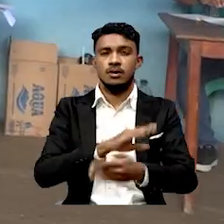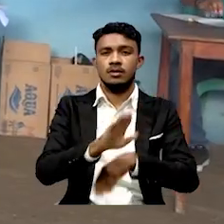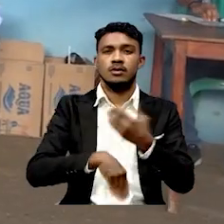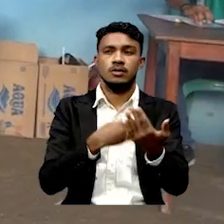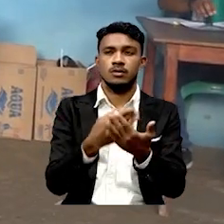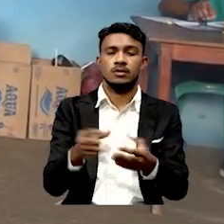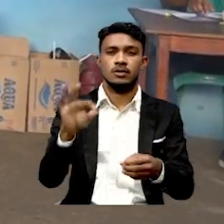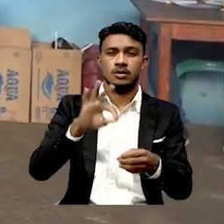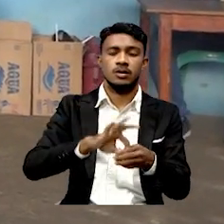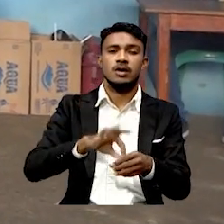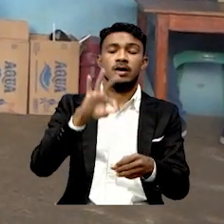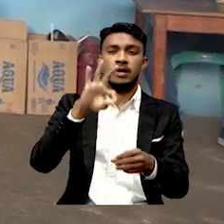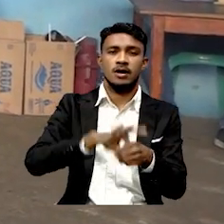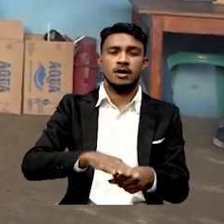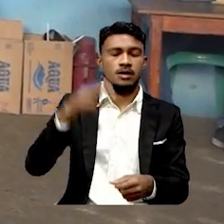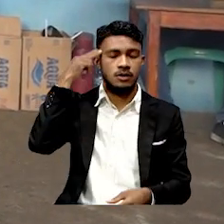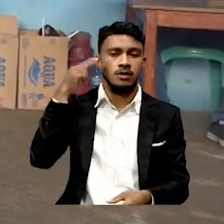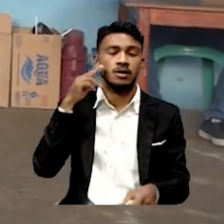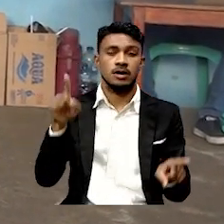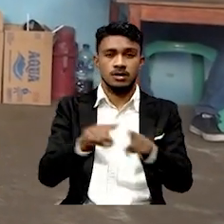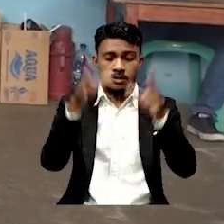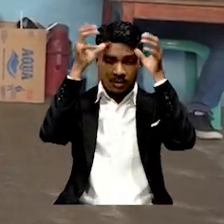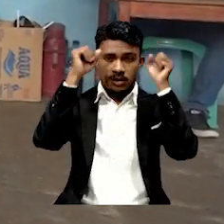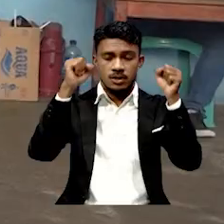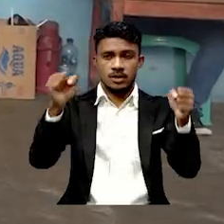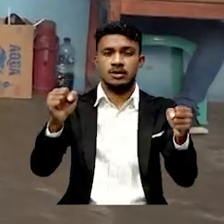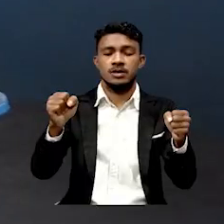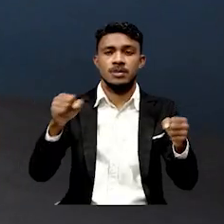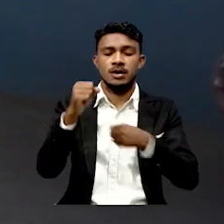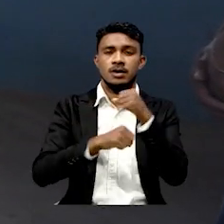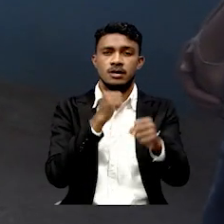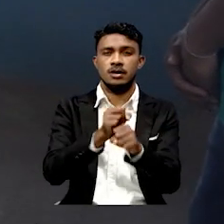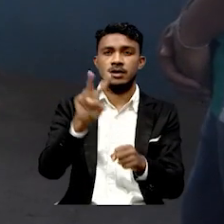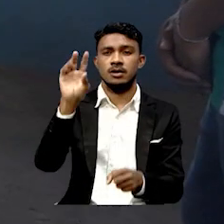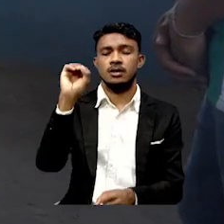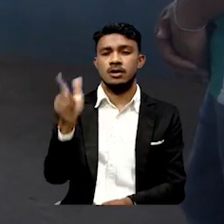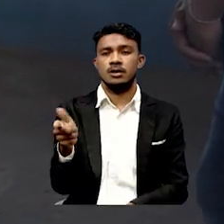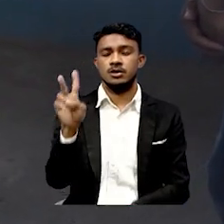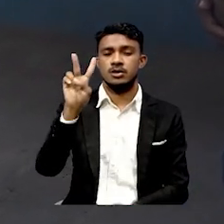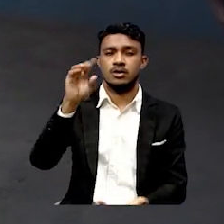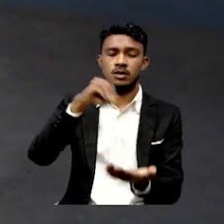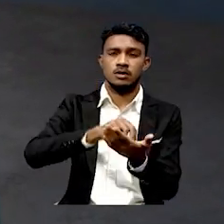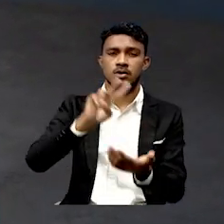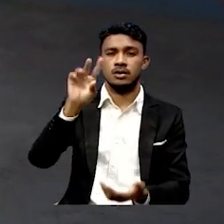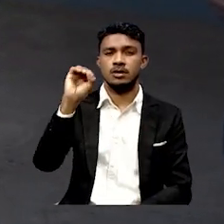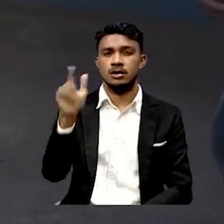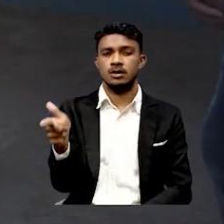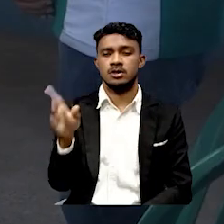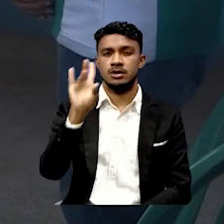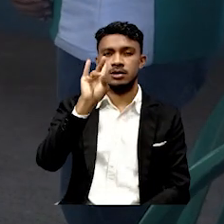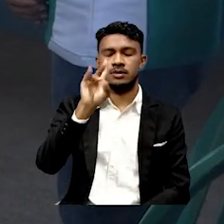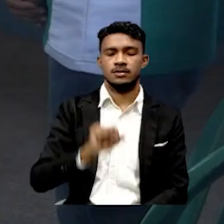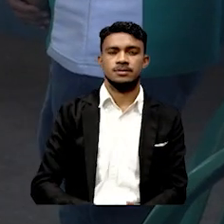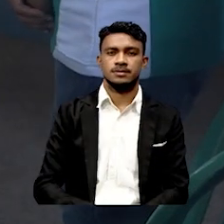Zé Manuel Ramos Horta no dar presidente república eleito batinan rihun rua ruanulu resin rua to rihun rua ruanulu resin